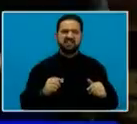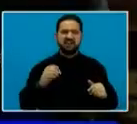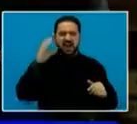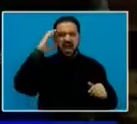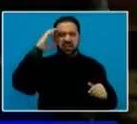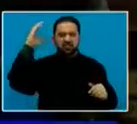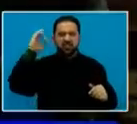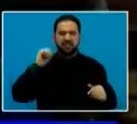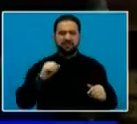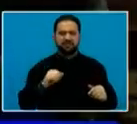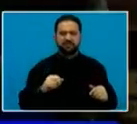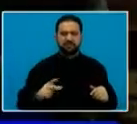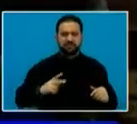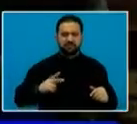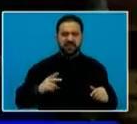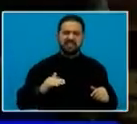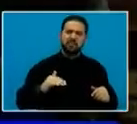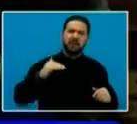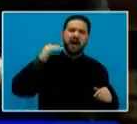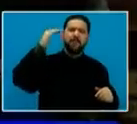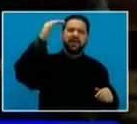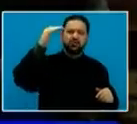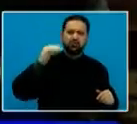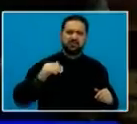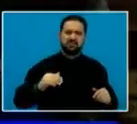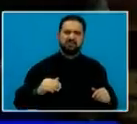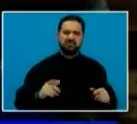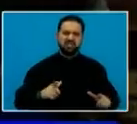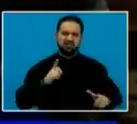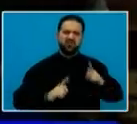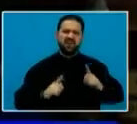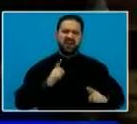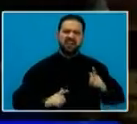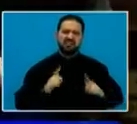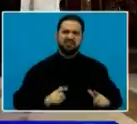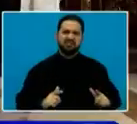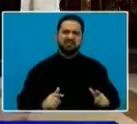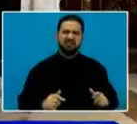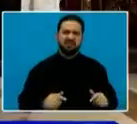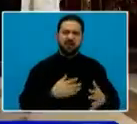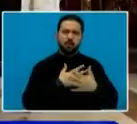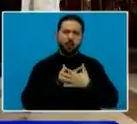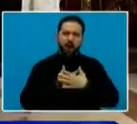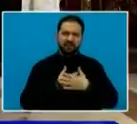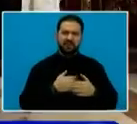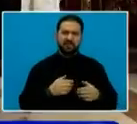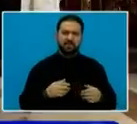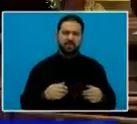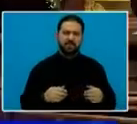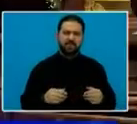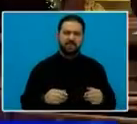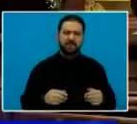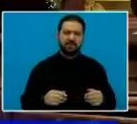creștin. Există altceva mai presus. Nu e doar suferință, moarte. Bun, trec. Dar este curajul virtute de